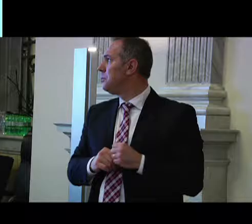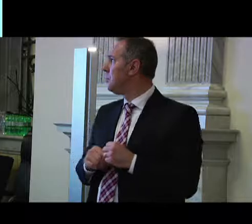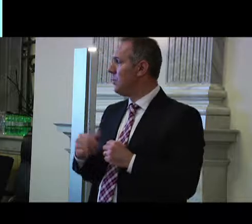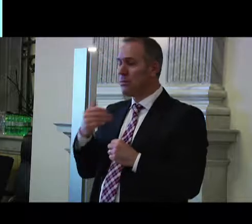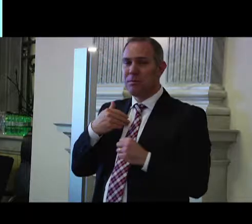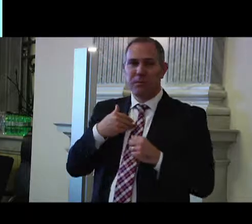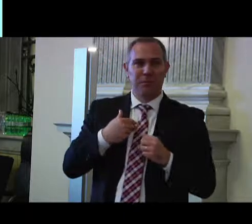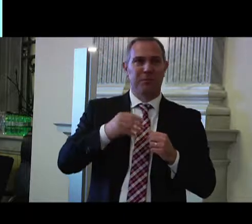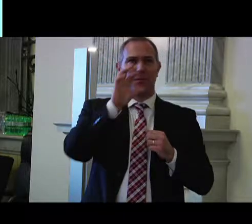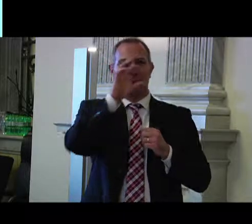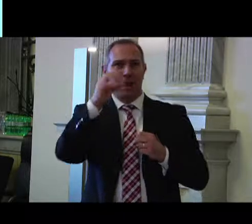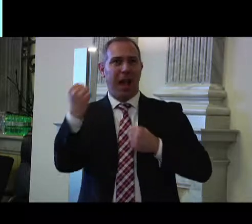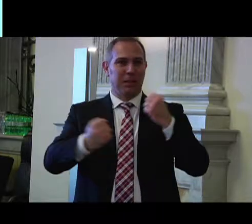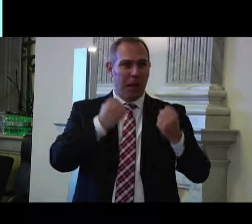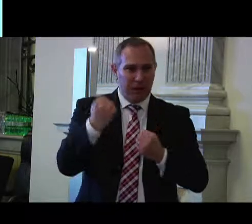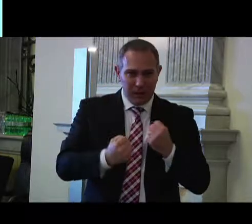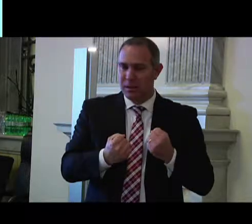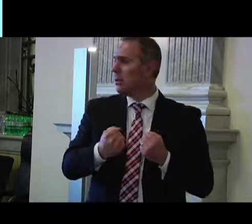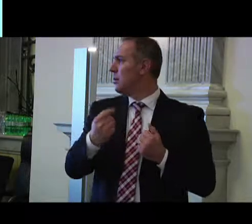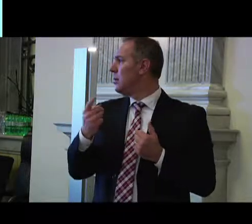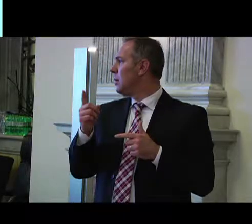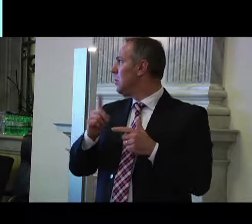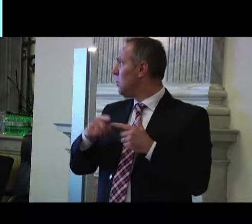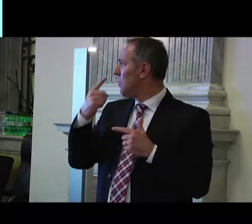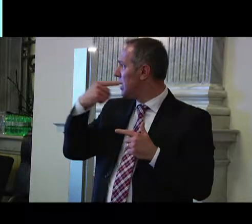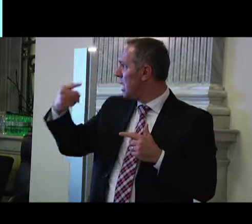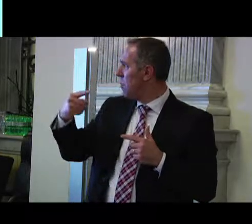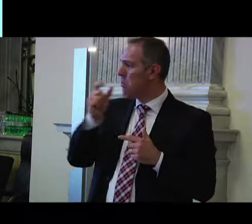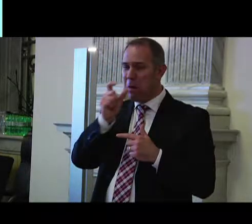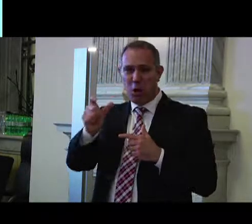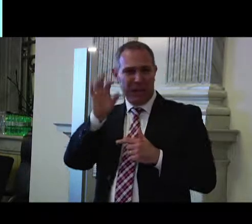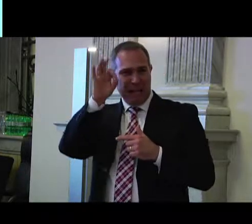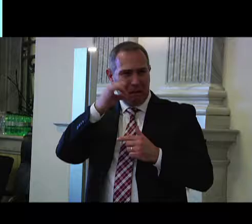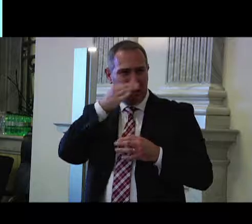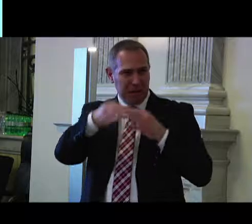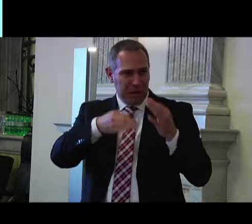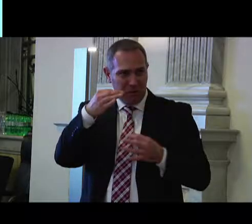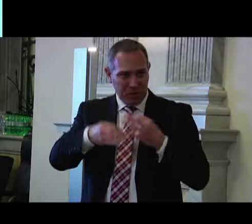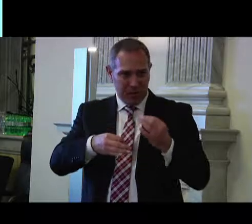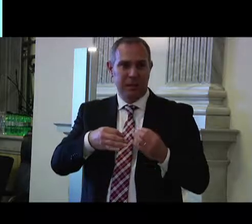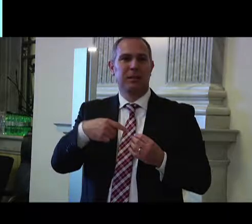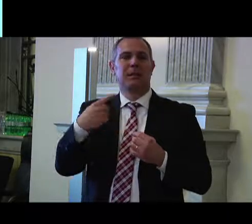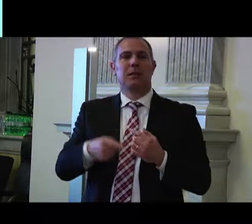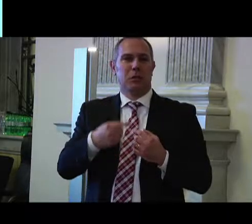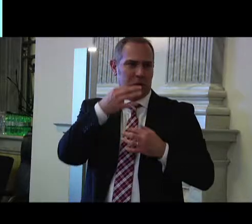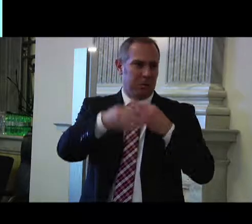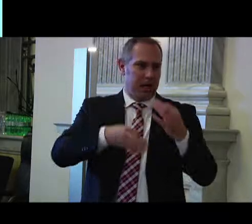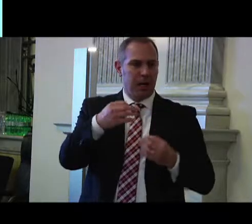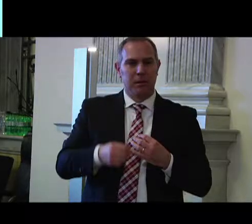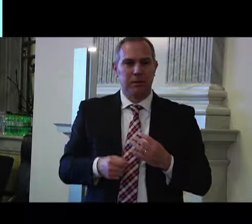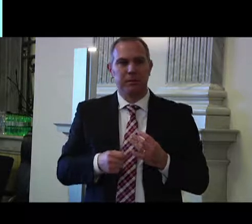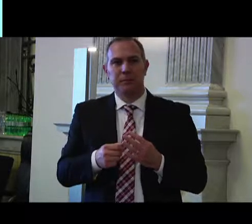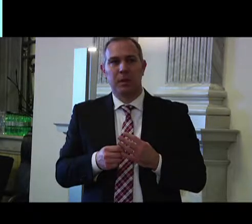il secondo video è una pencil animation, poi vedremo che significa, perché ho portato un piccolo trailer dei 4 moduli. Un